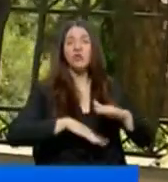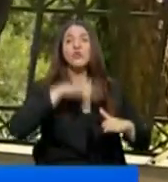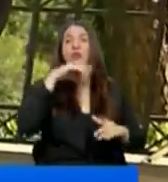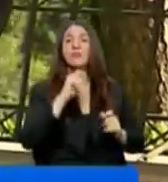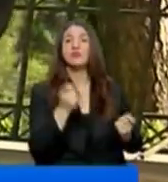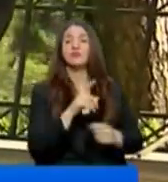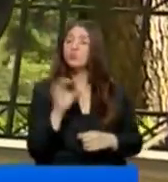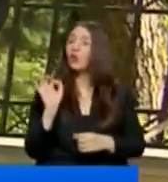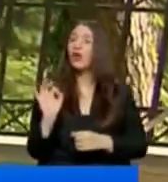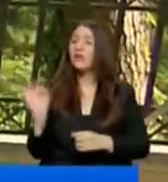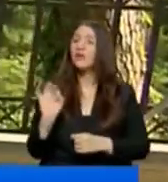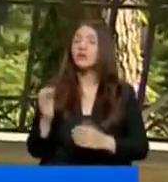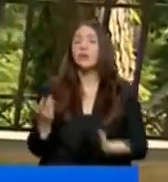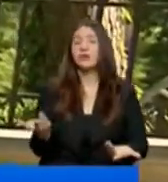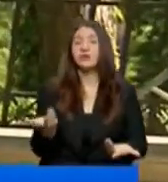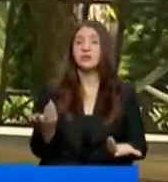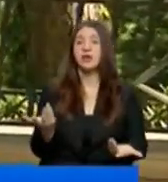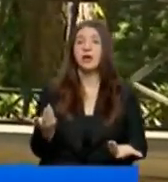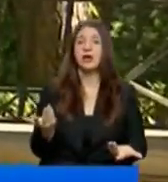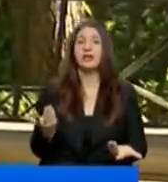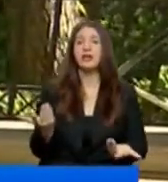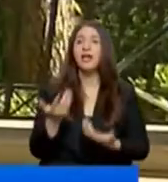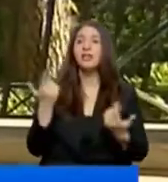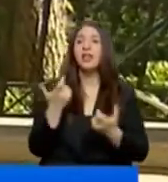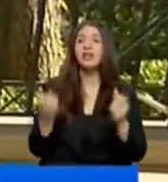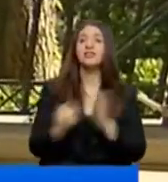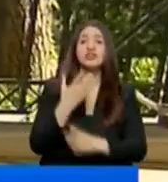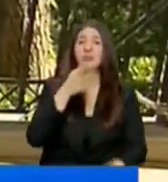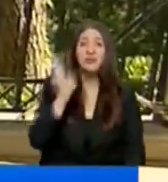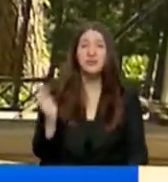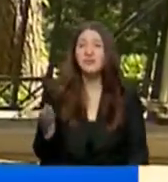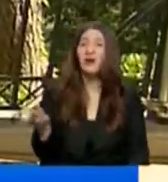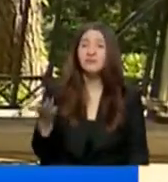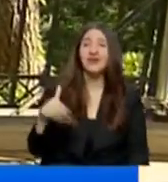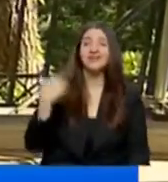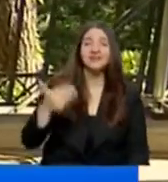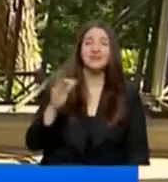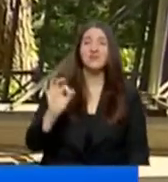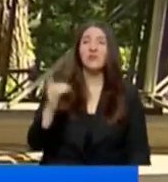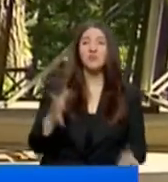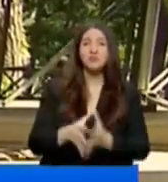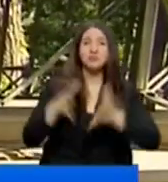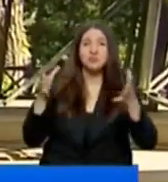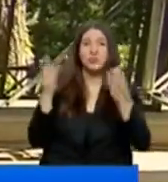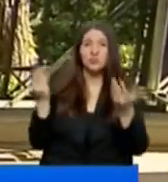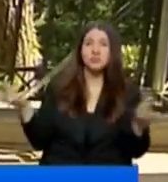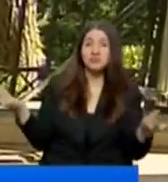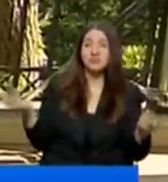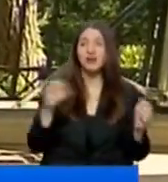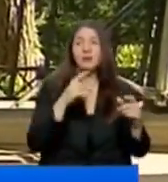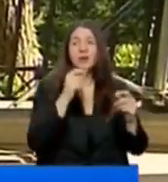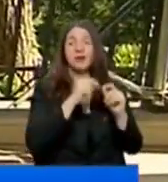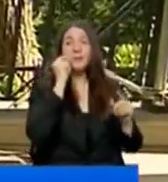çalışıyorsunuz. Öyle. Dolayısıyla... Nereden çıktı bilmiyorum ama sonra böyle büyümüş galiba. Peki